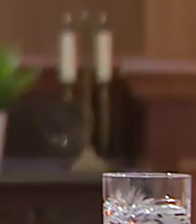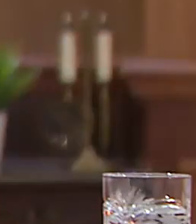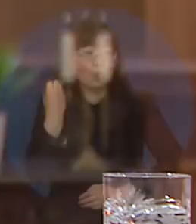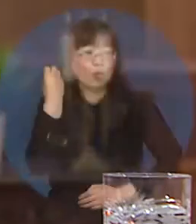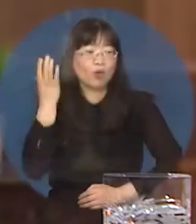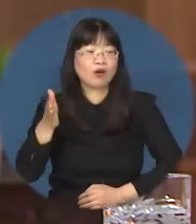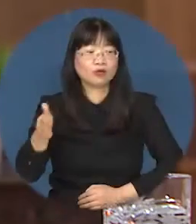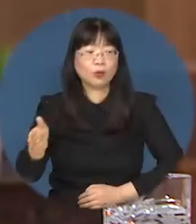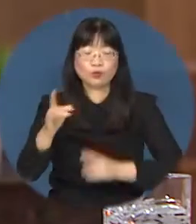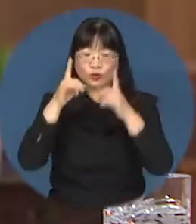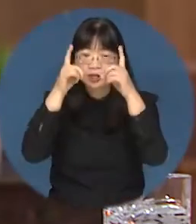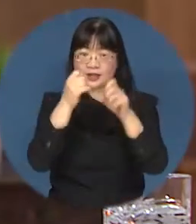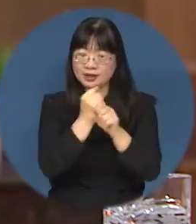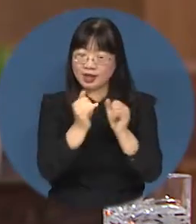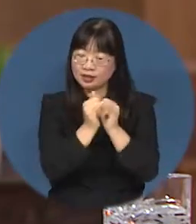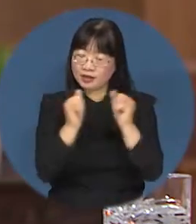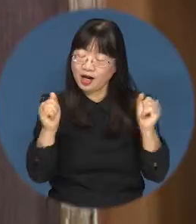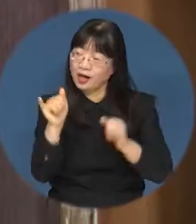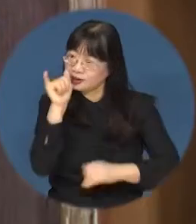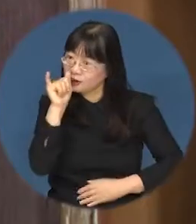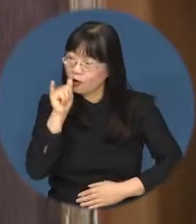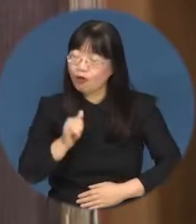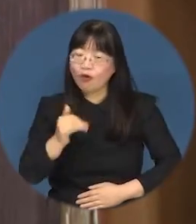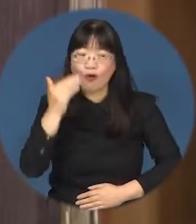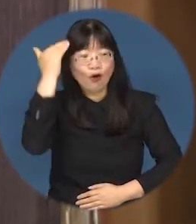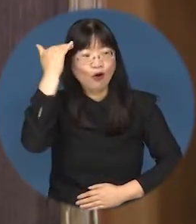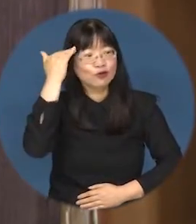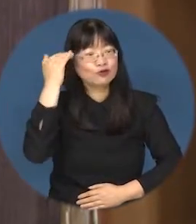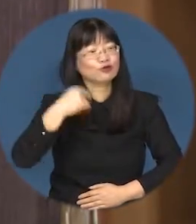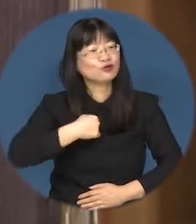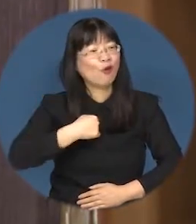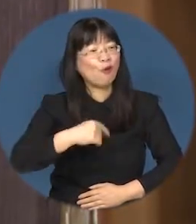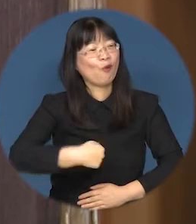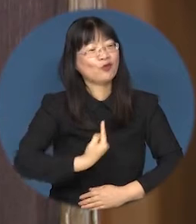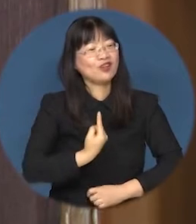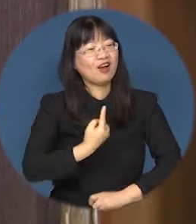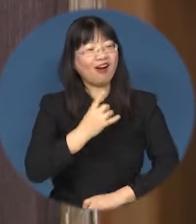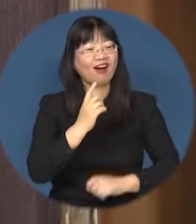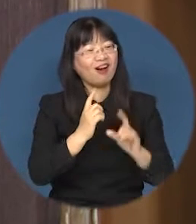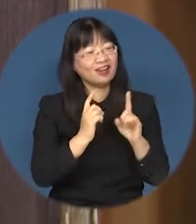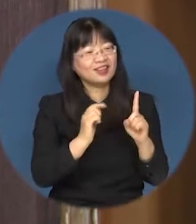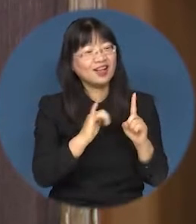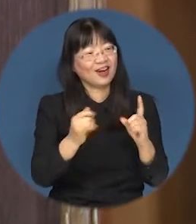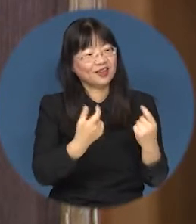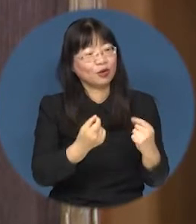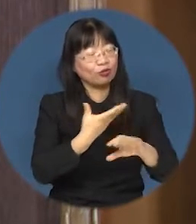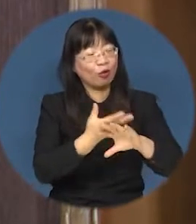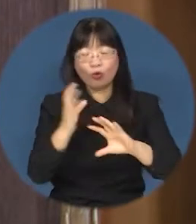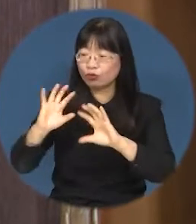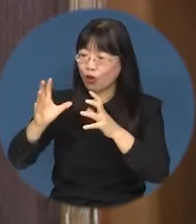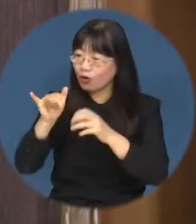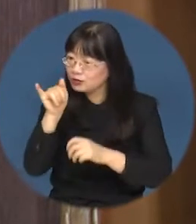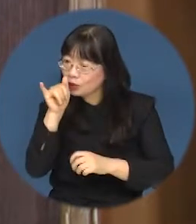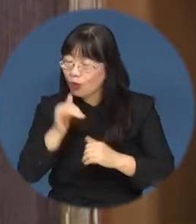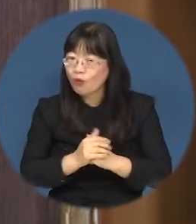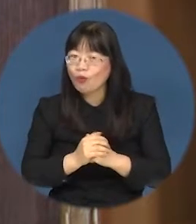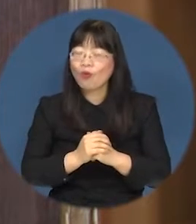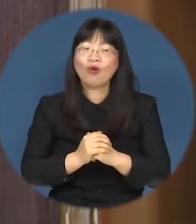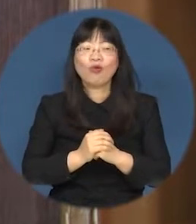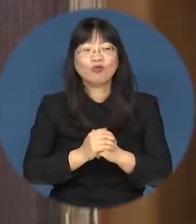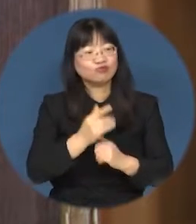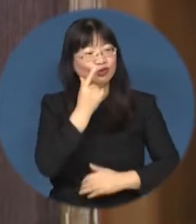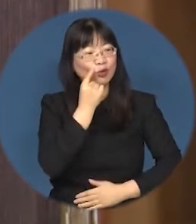고래 전문 사진 작가가 있습니까? 글쎄 국내 저밖에 없는 글쎄, 것 같습니다. 예. 다른 나라에는 있습니까? 다른 나라들